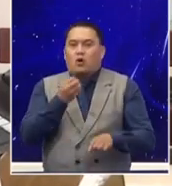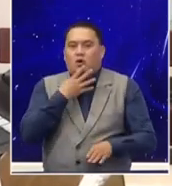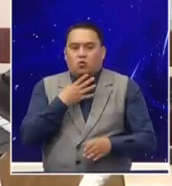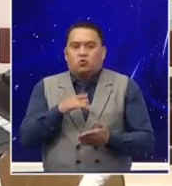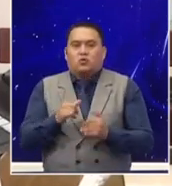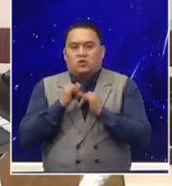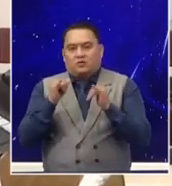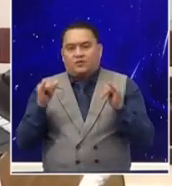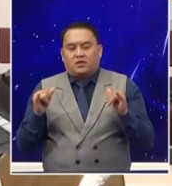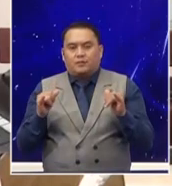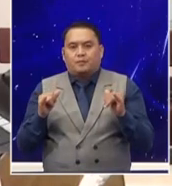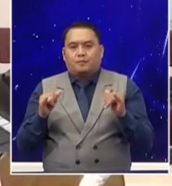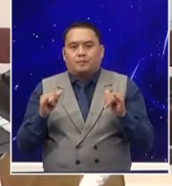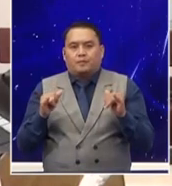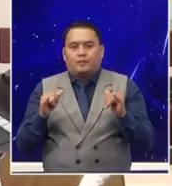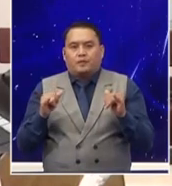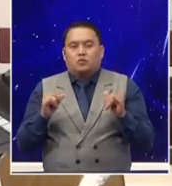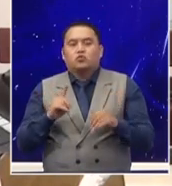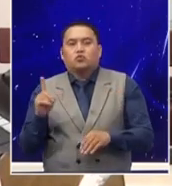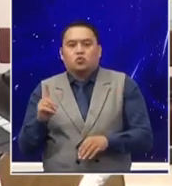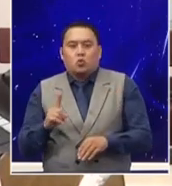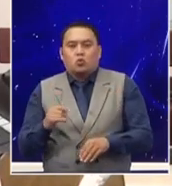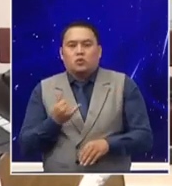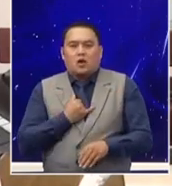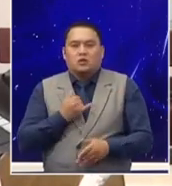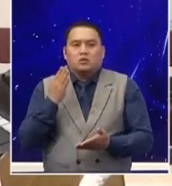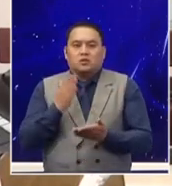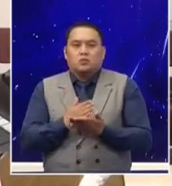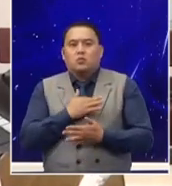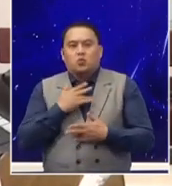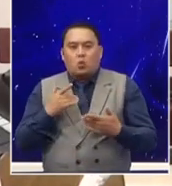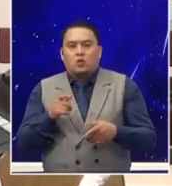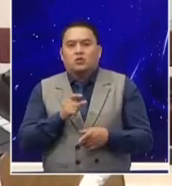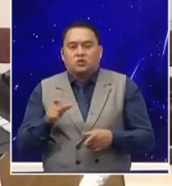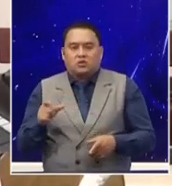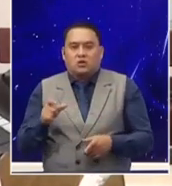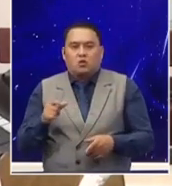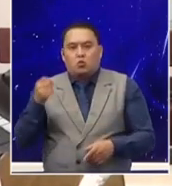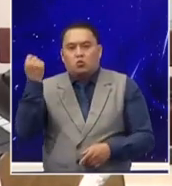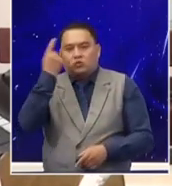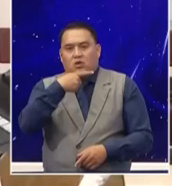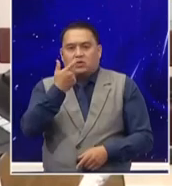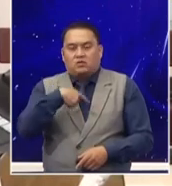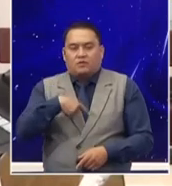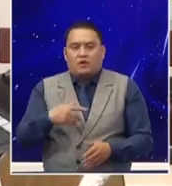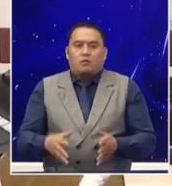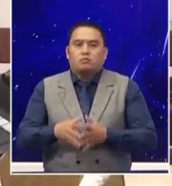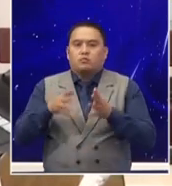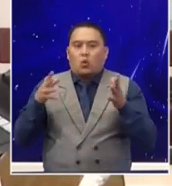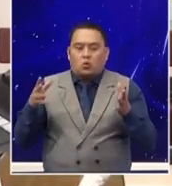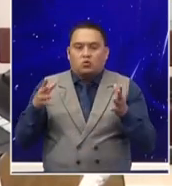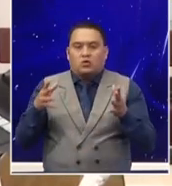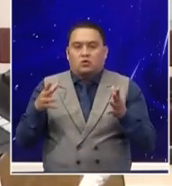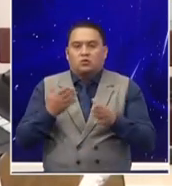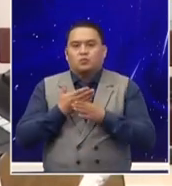тренд. Хороший тренд, что многие жители Казахстана узнали о своей стране больше,